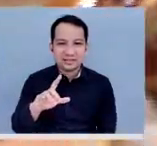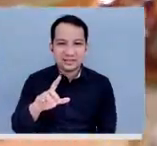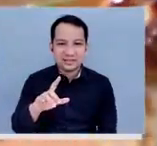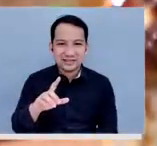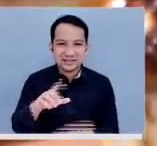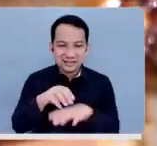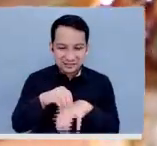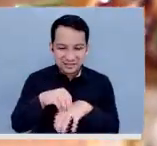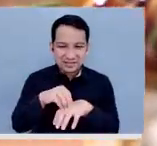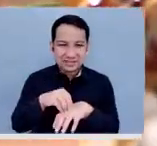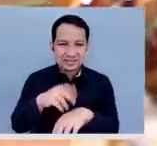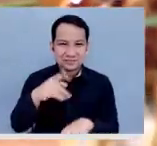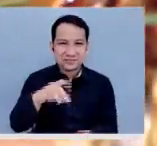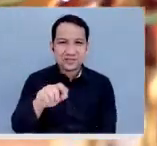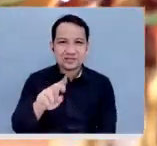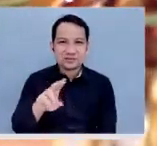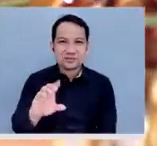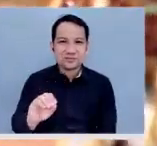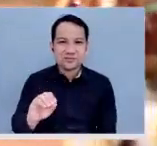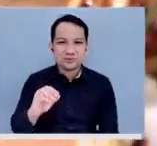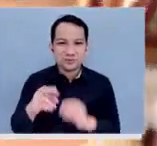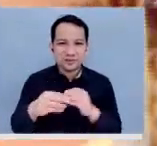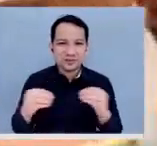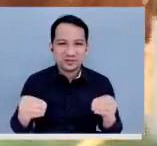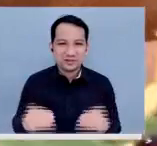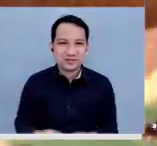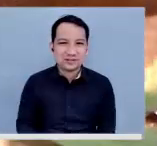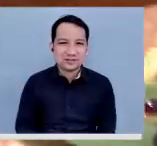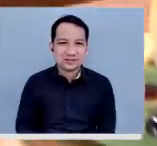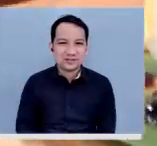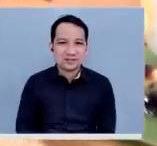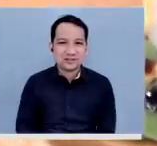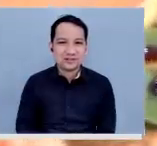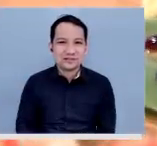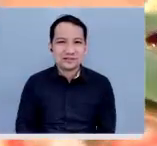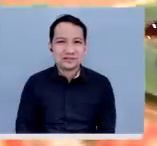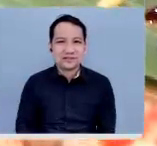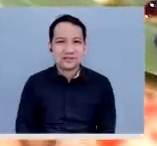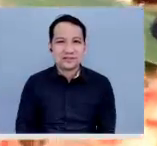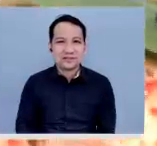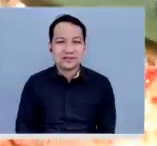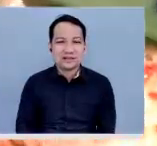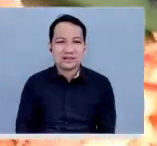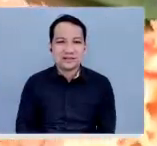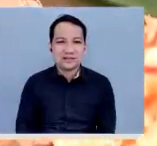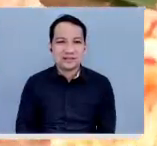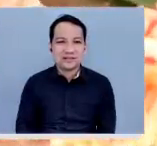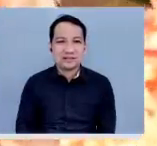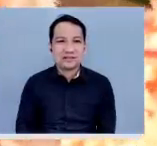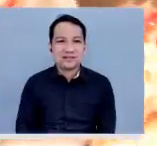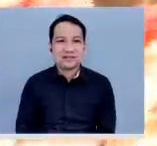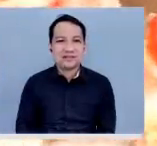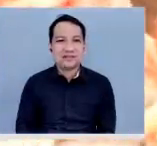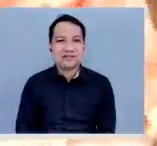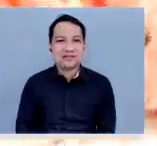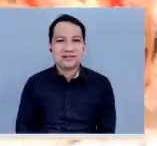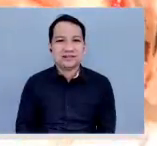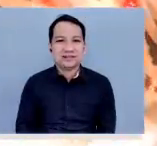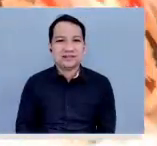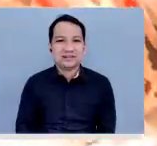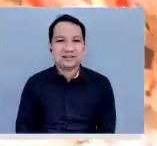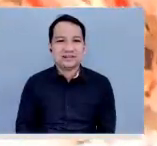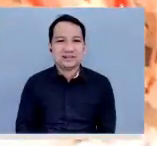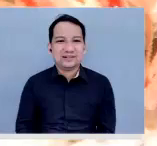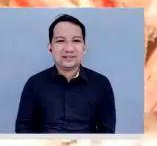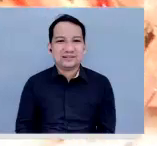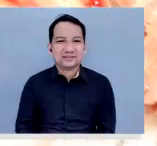pinatubo roll. Wow! Ano yung bestseller dyan? Yep. Sushi sig and sushi mares. Okay. Ang cute nung prop nila may ano,